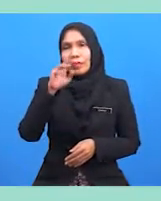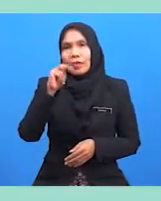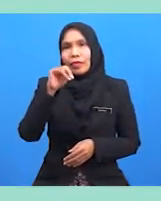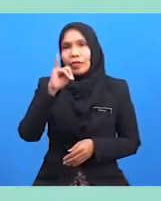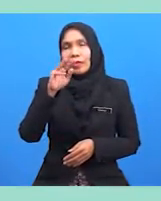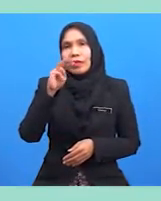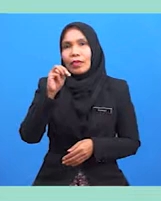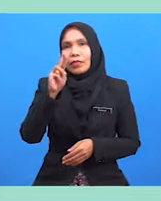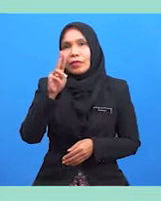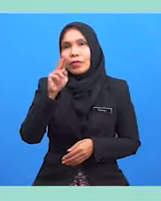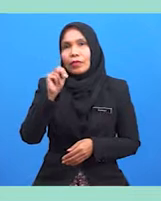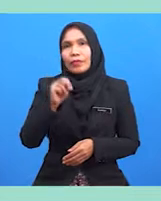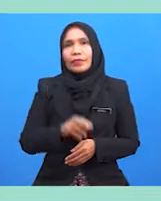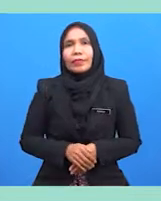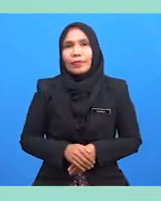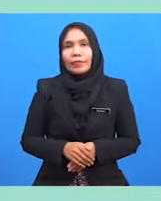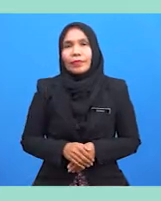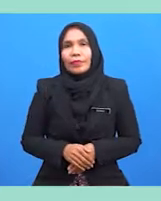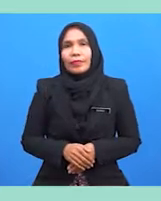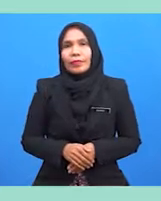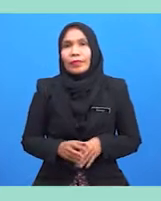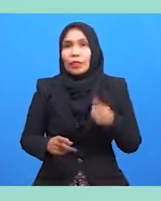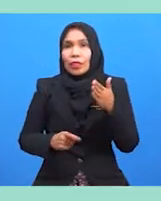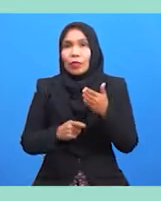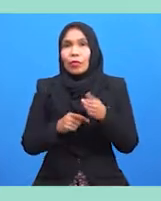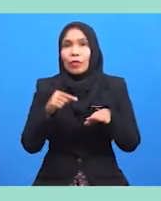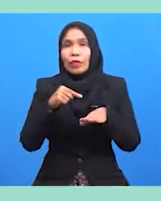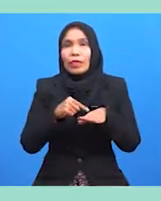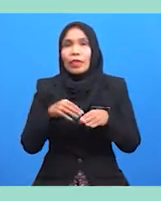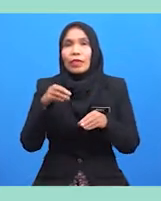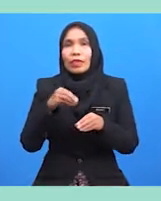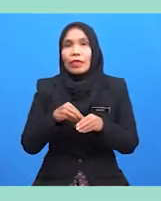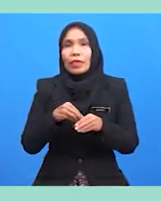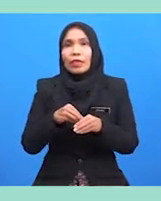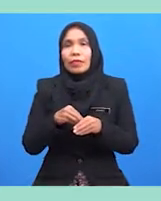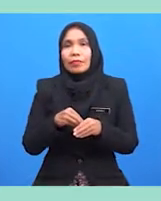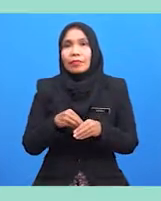campur tangan dalam pasaran pertukaran asing atau forex.